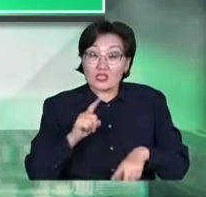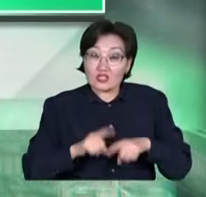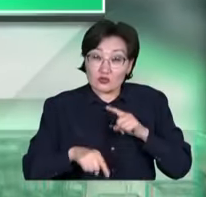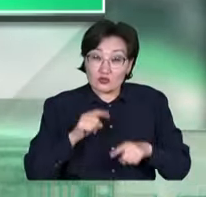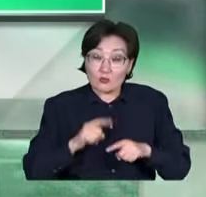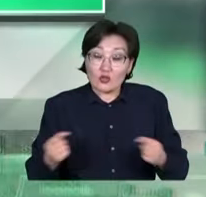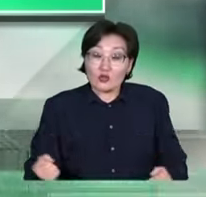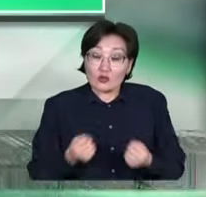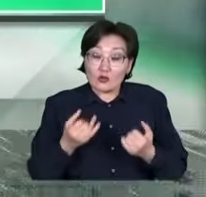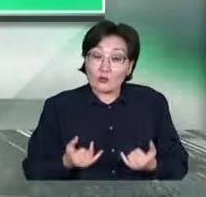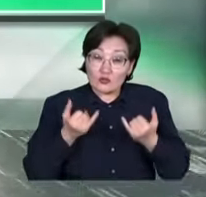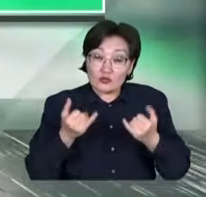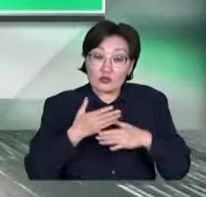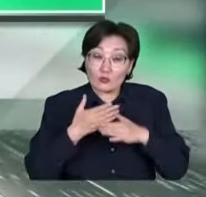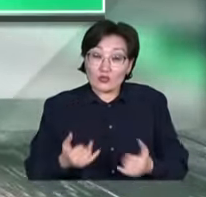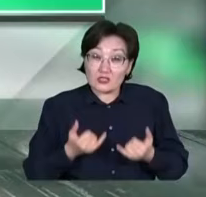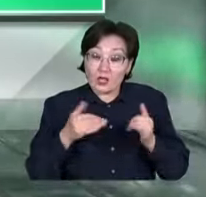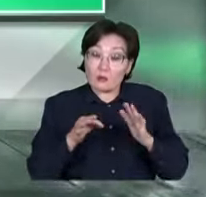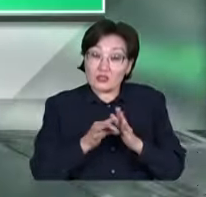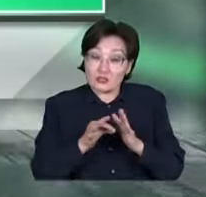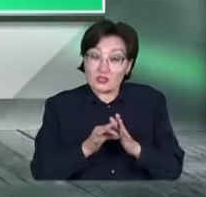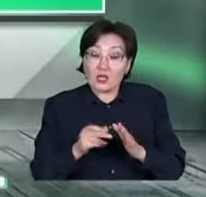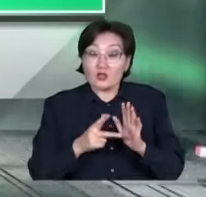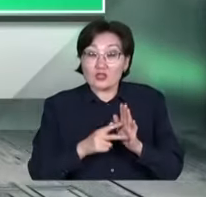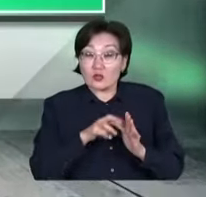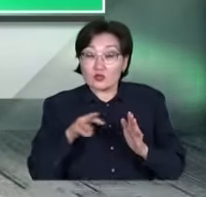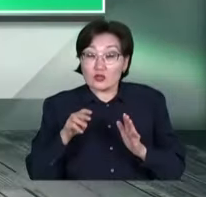туыстарына қолдау көрсету және көмек көрсету мақсатында